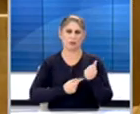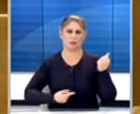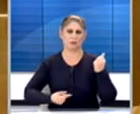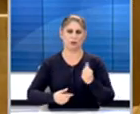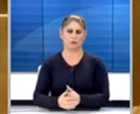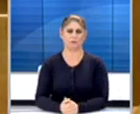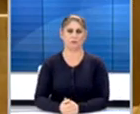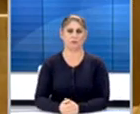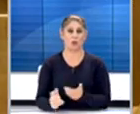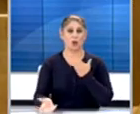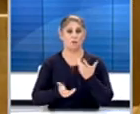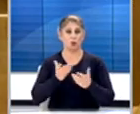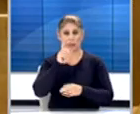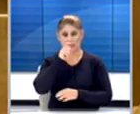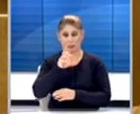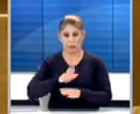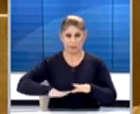Πυρκαγιά στην Αττική.